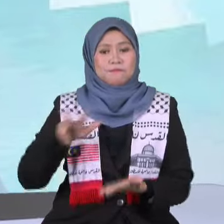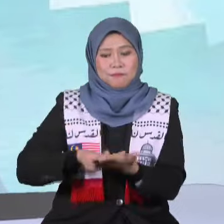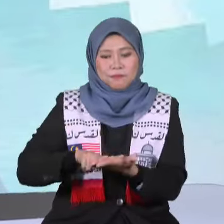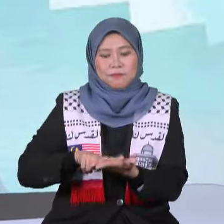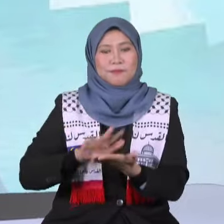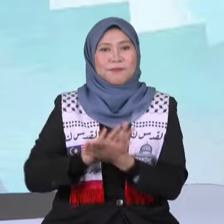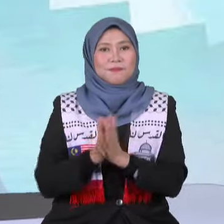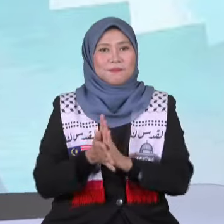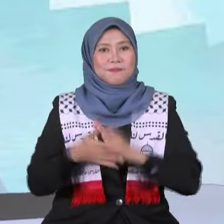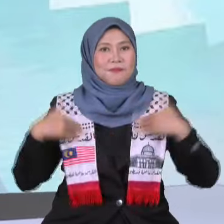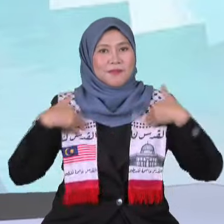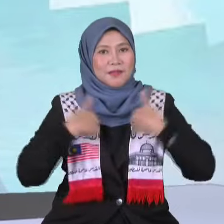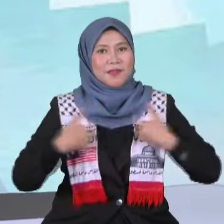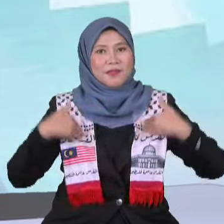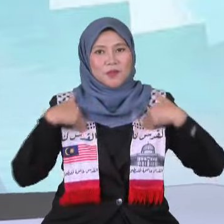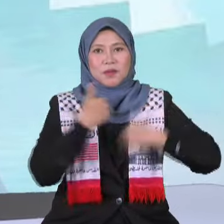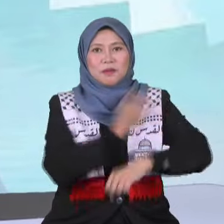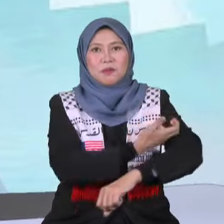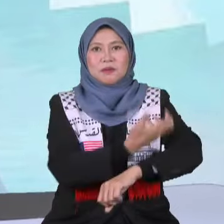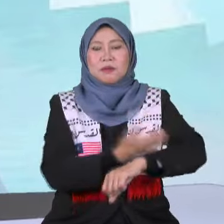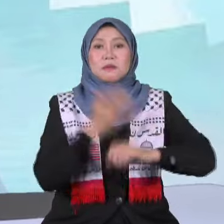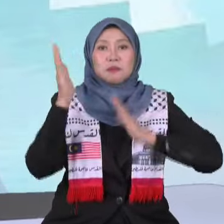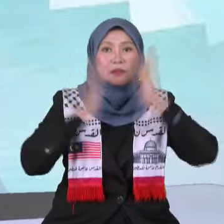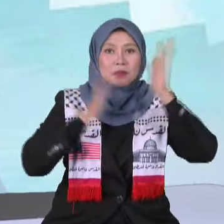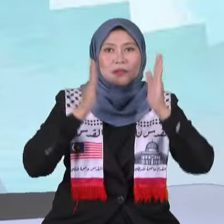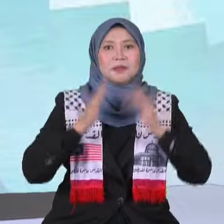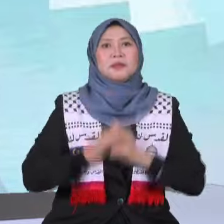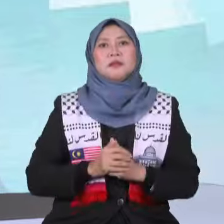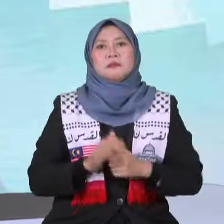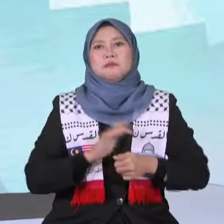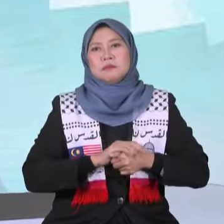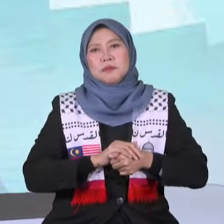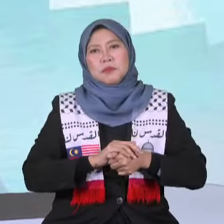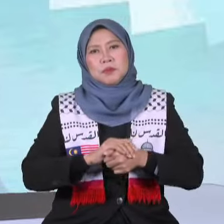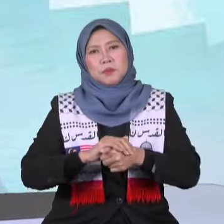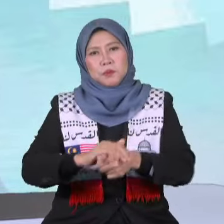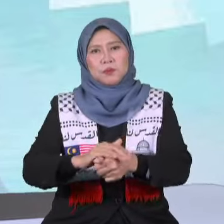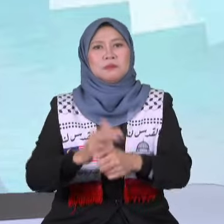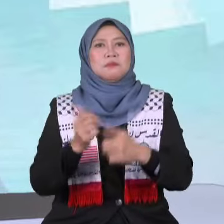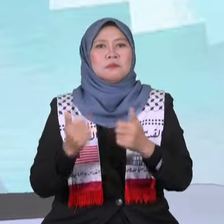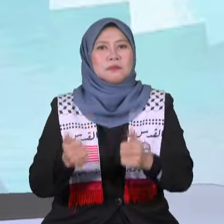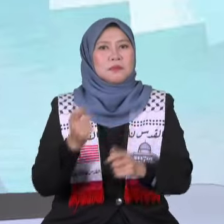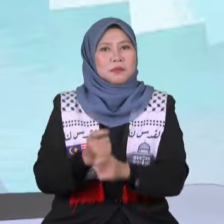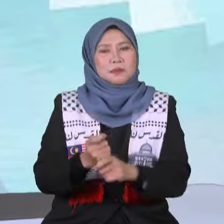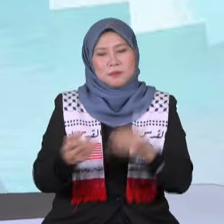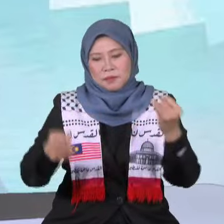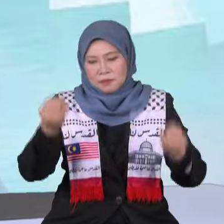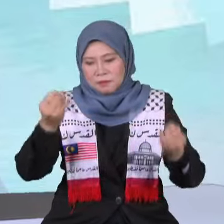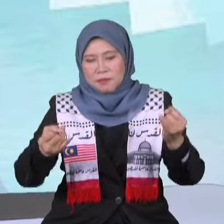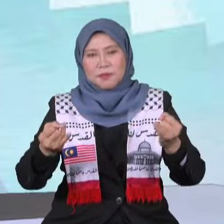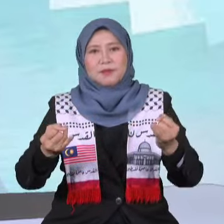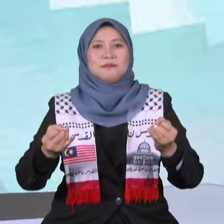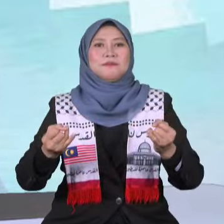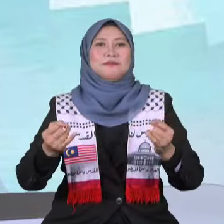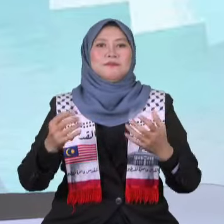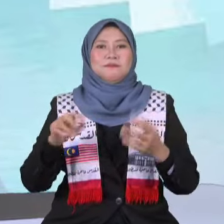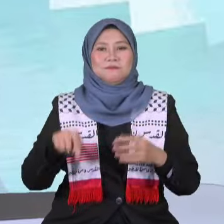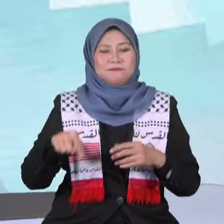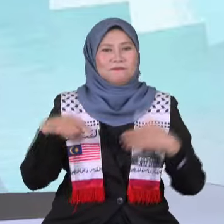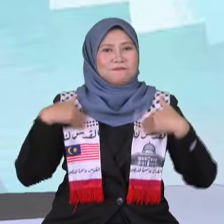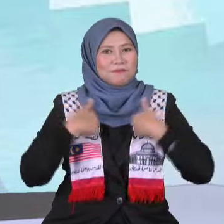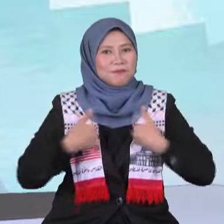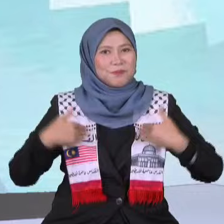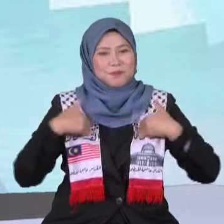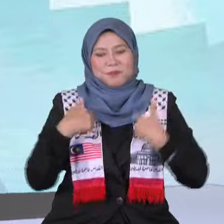Diiktiraf sebagai haiwan warisan Malaysia, spesies penyu mempunyai pengaruh besar bagi mengekalkan keseimbangan ekosistem habitat semula